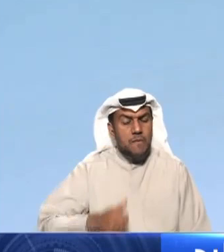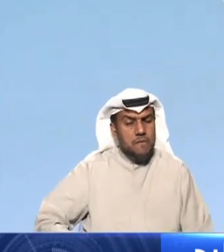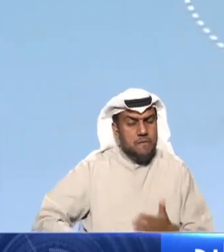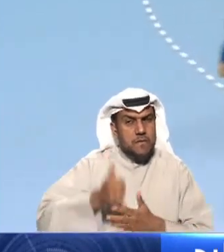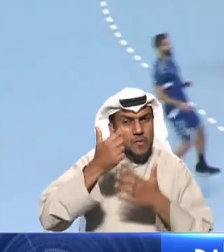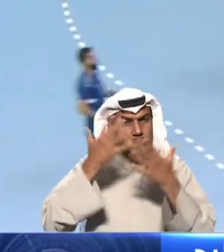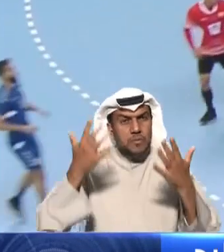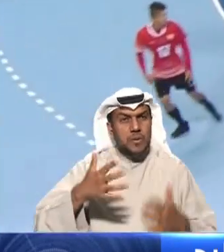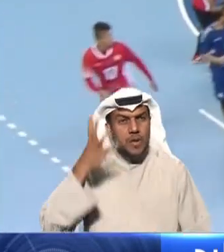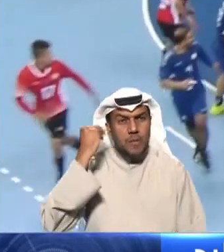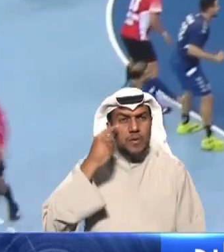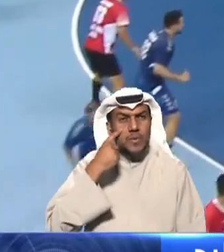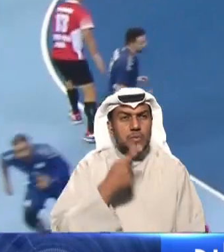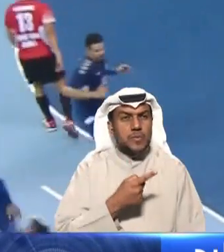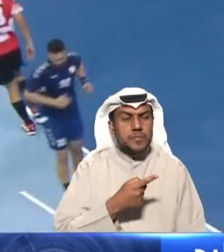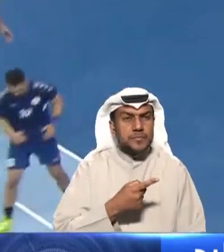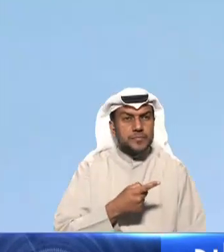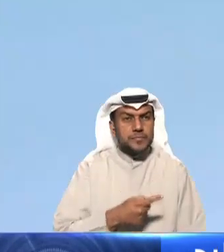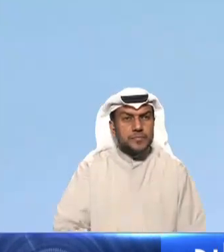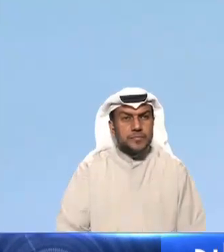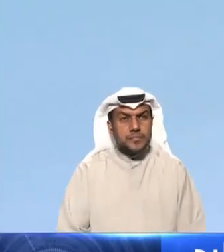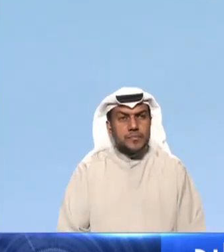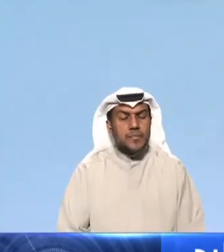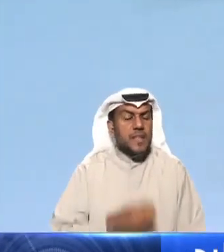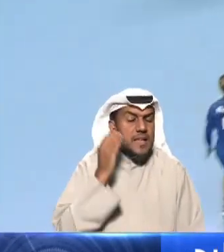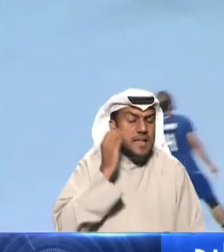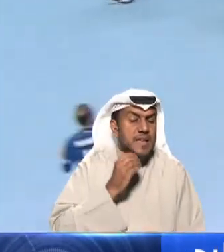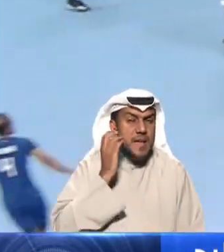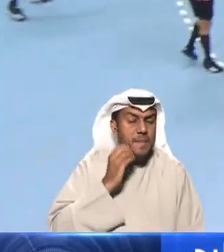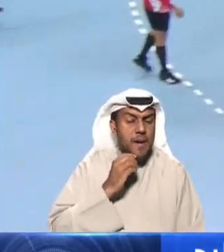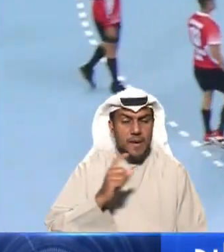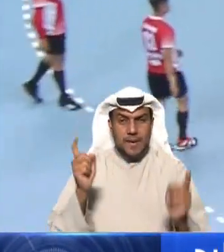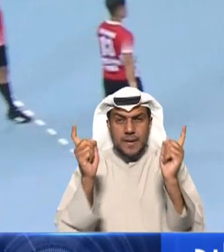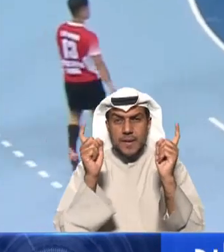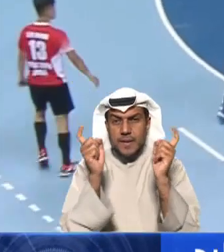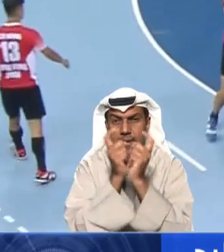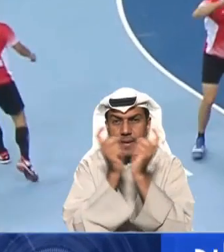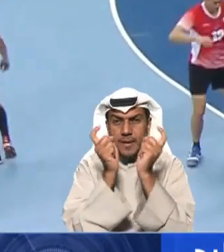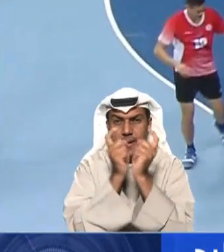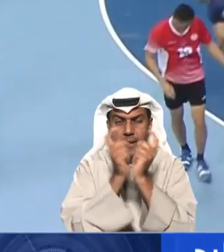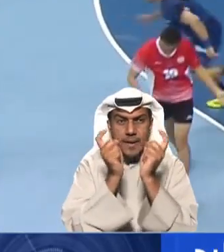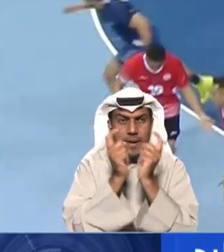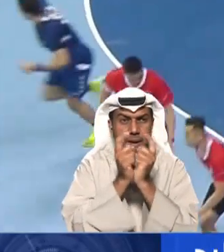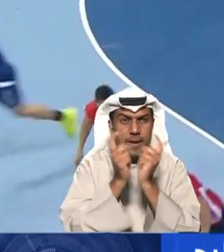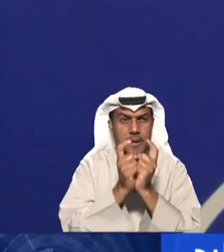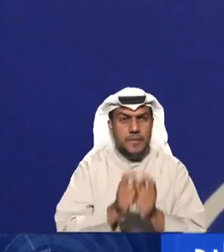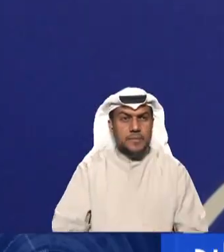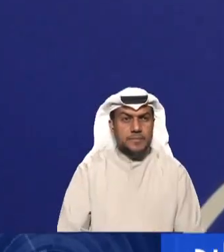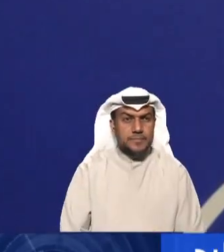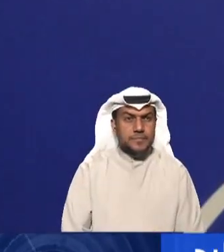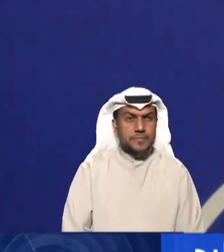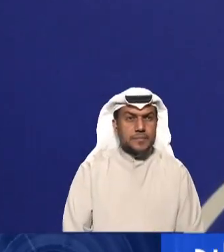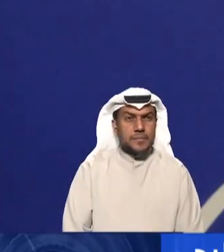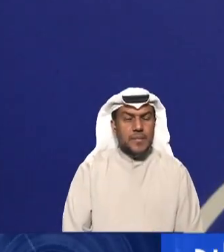ليضربوا موعدا مرتقبا لمواجهة قوية أمام الإمارات ضمن الجولة الثالثة على صدارة المجموعة. الحمد لله يا